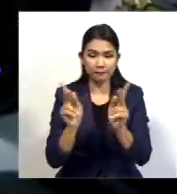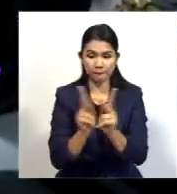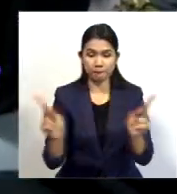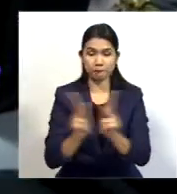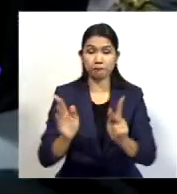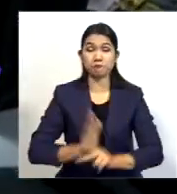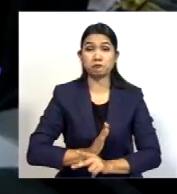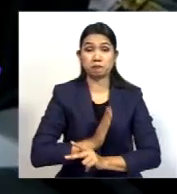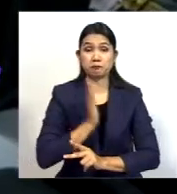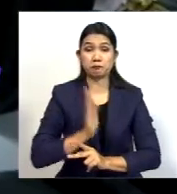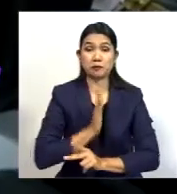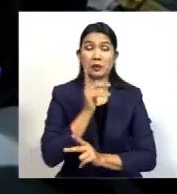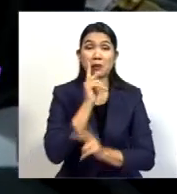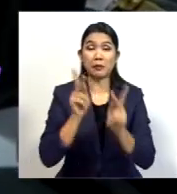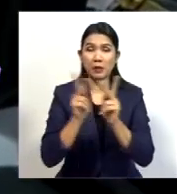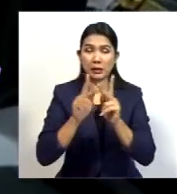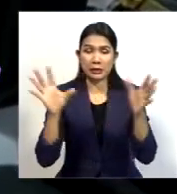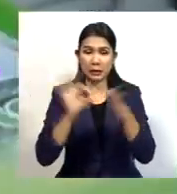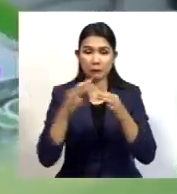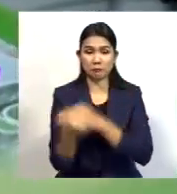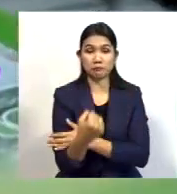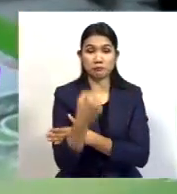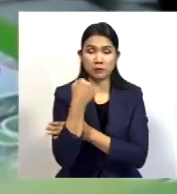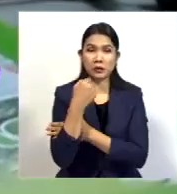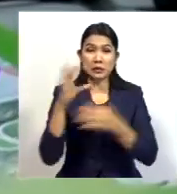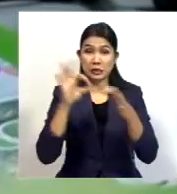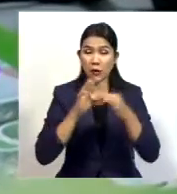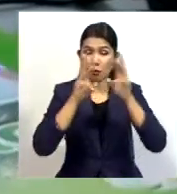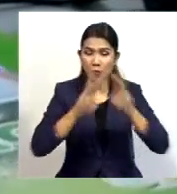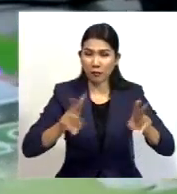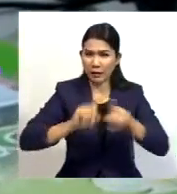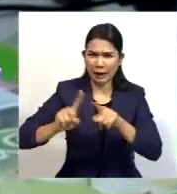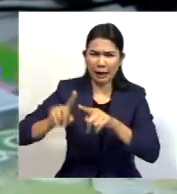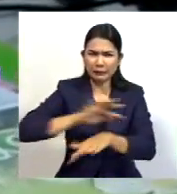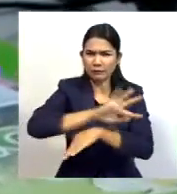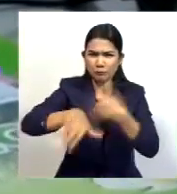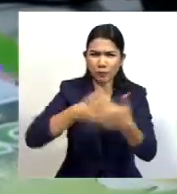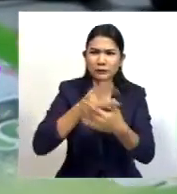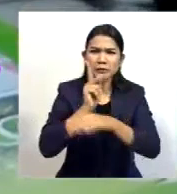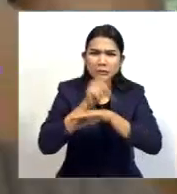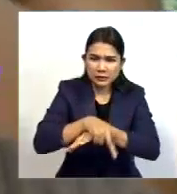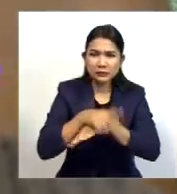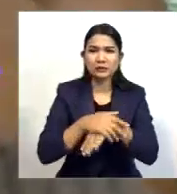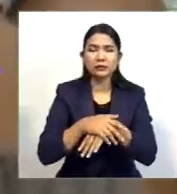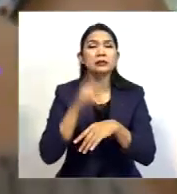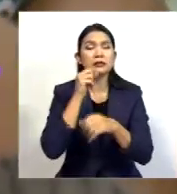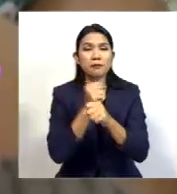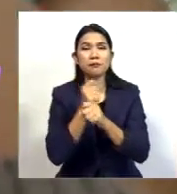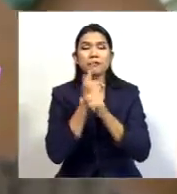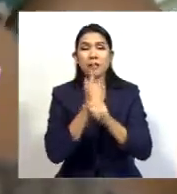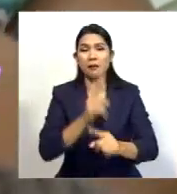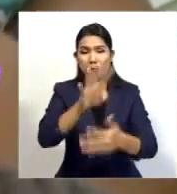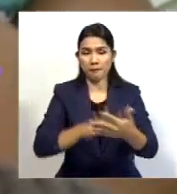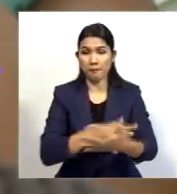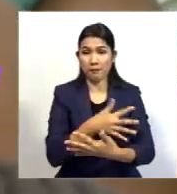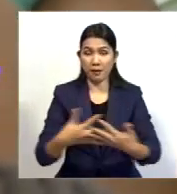งคุณวุฒิในคณะกรรมการการรักษาความมั่นคงปลอดภัยไซเบอร์แห่งชาติและแผนการดำเนินงานตามกฎหมายเพื่อให้การรัก